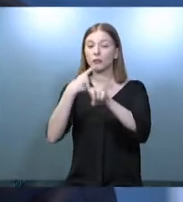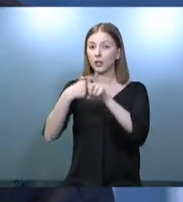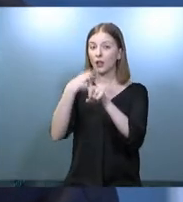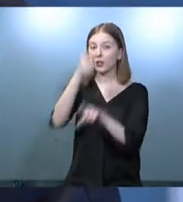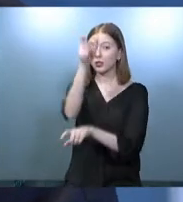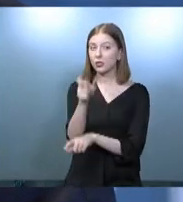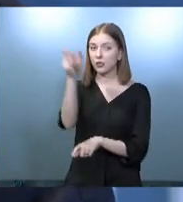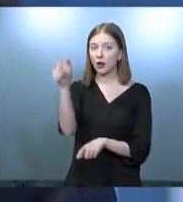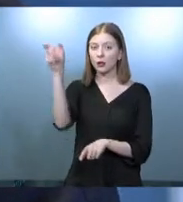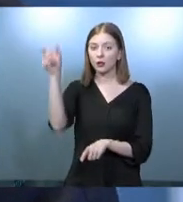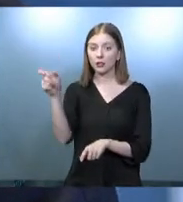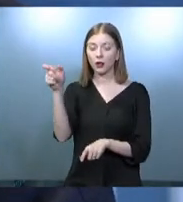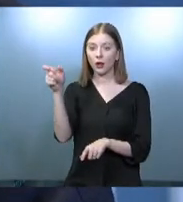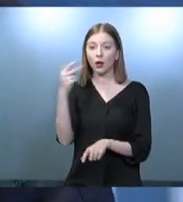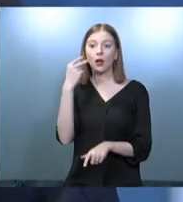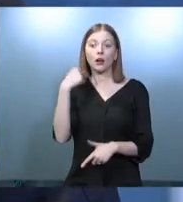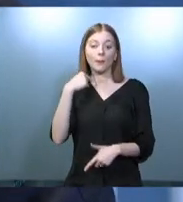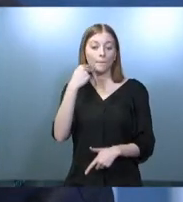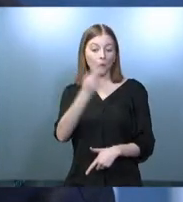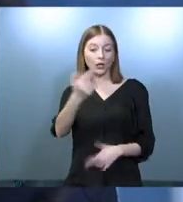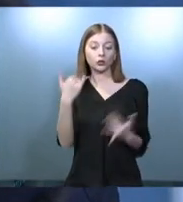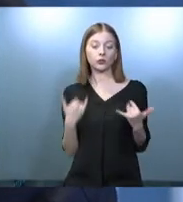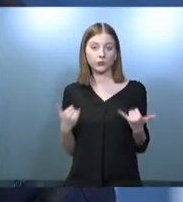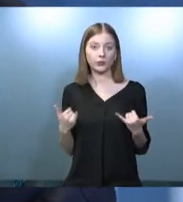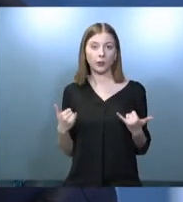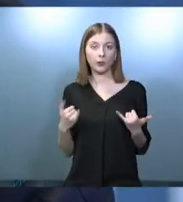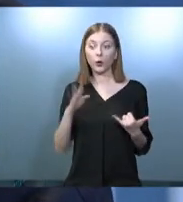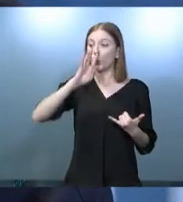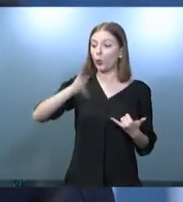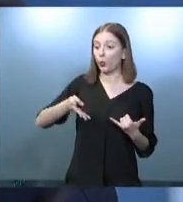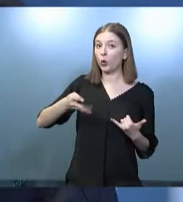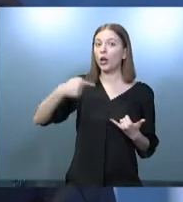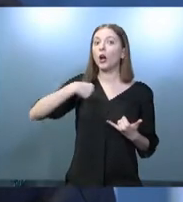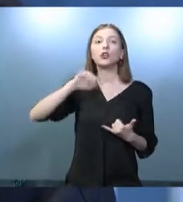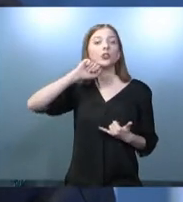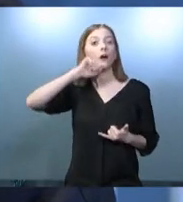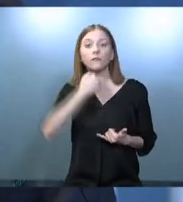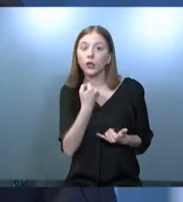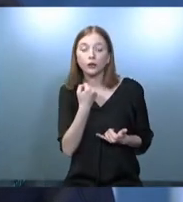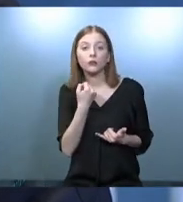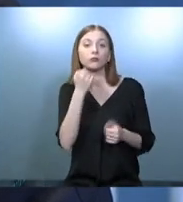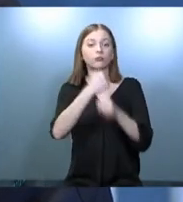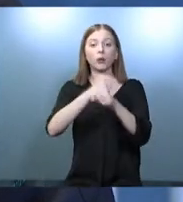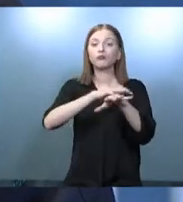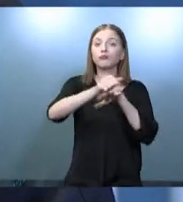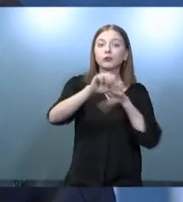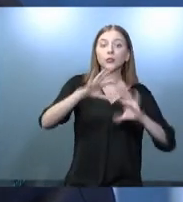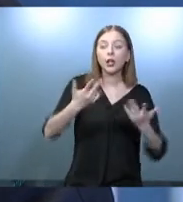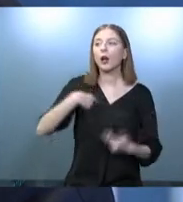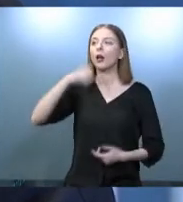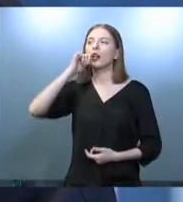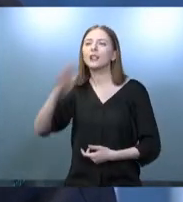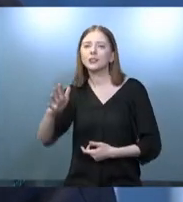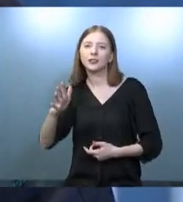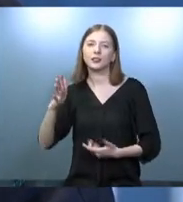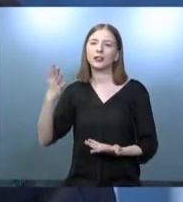mato šią kadenciją mūsų nuveiktus darbus, kiek tenka kasdien susitikti, kalbėti su miesto gyventojais, su